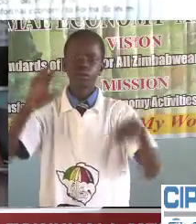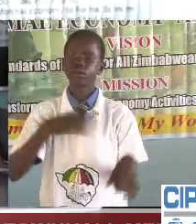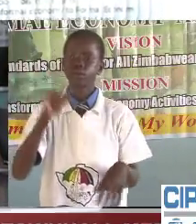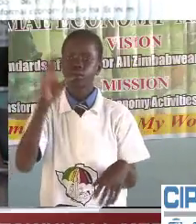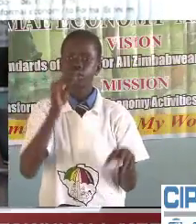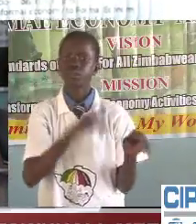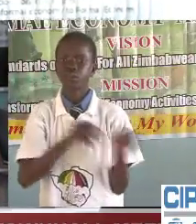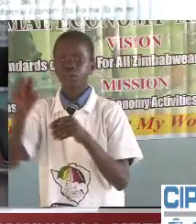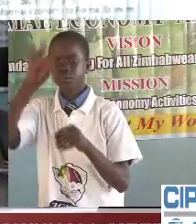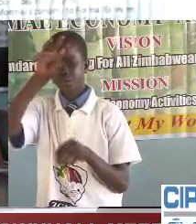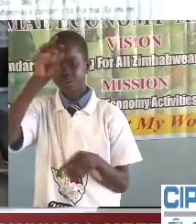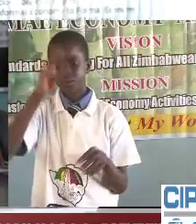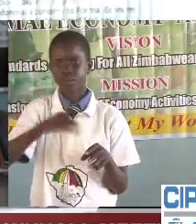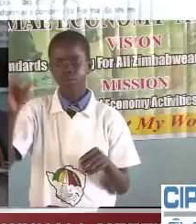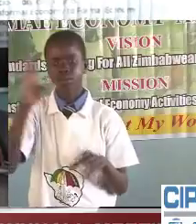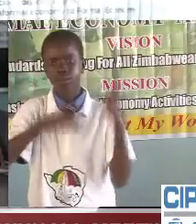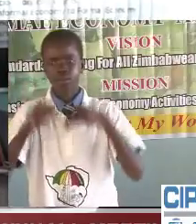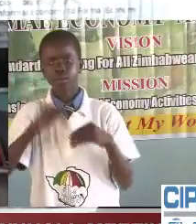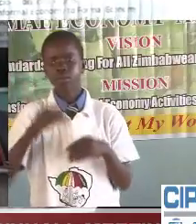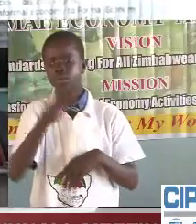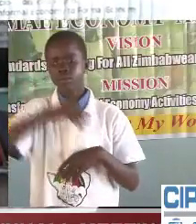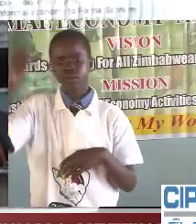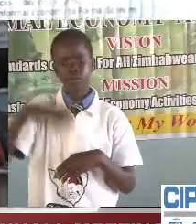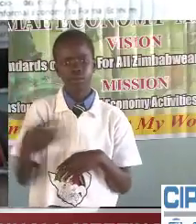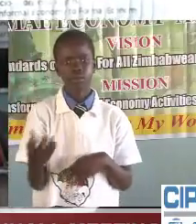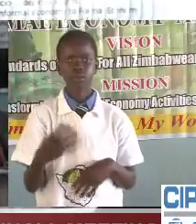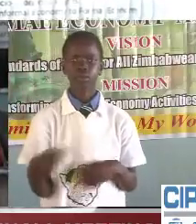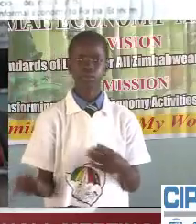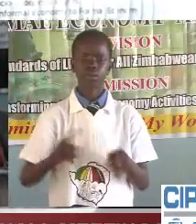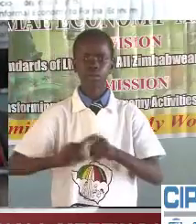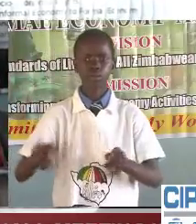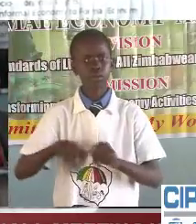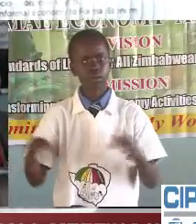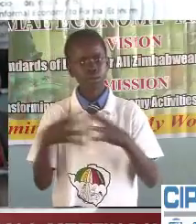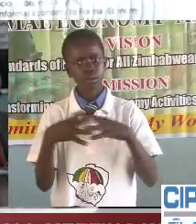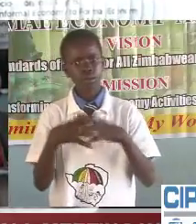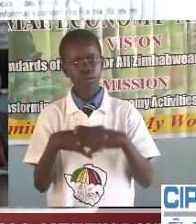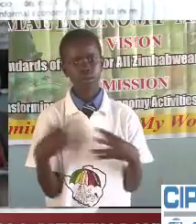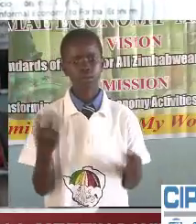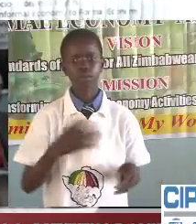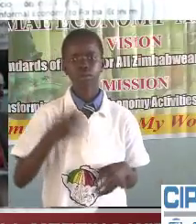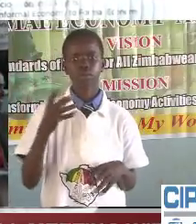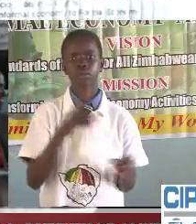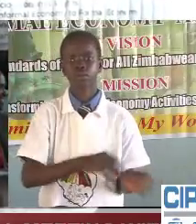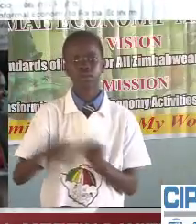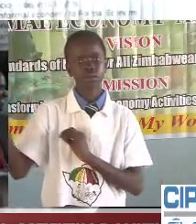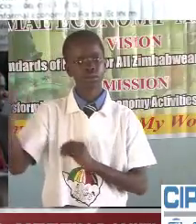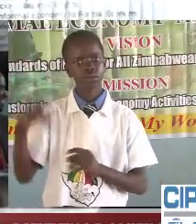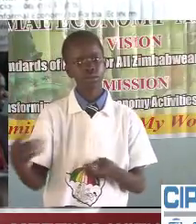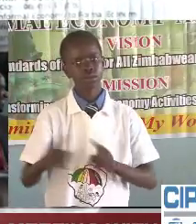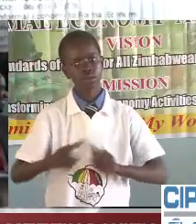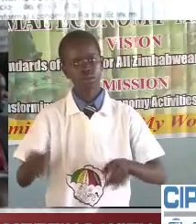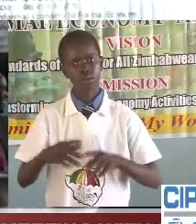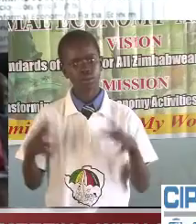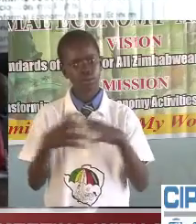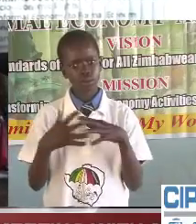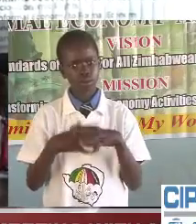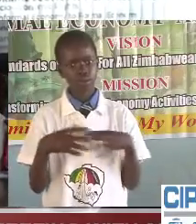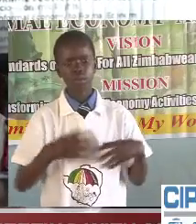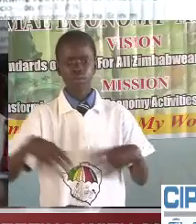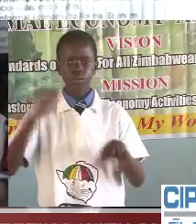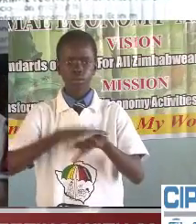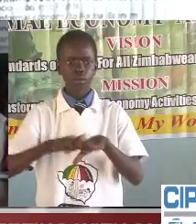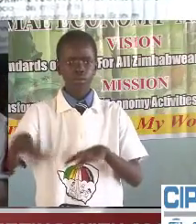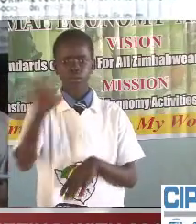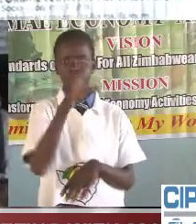zvatisingazive, madhimoni ekutadza kutaura kana taona mapoliticians, todzingazve madhimoni ekuti